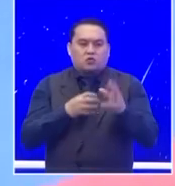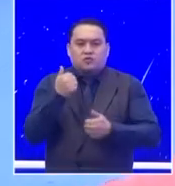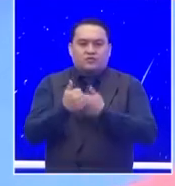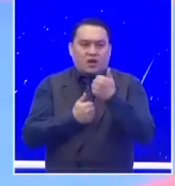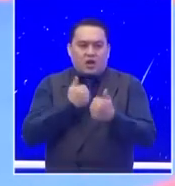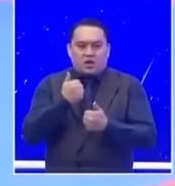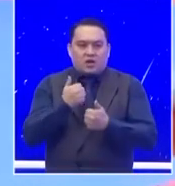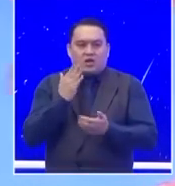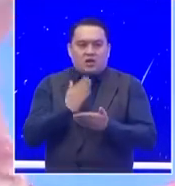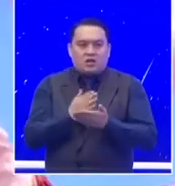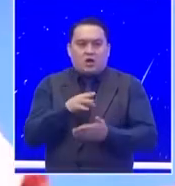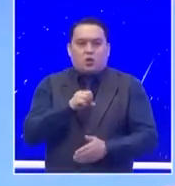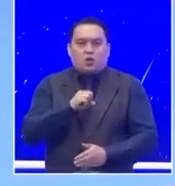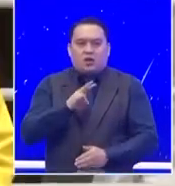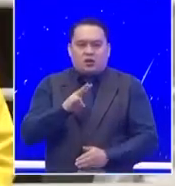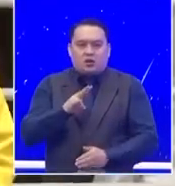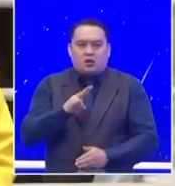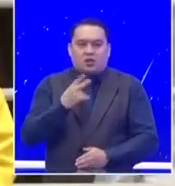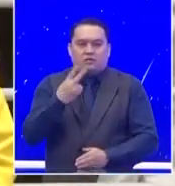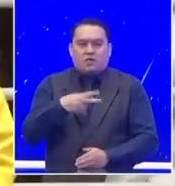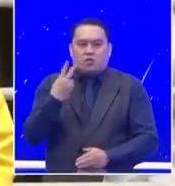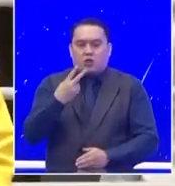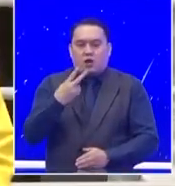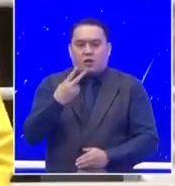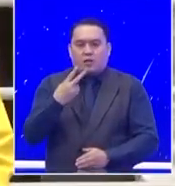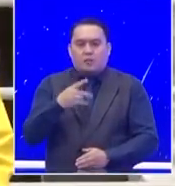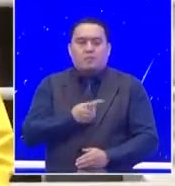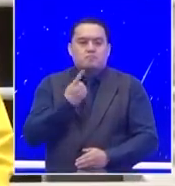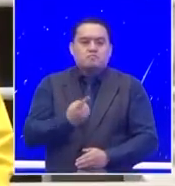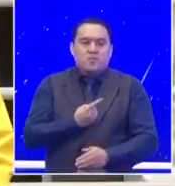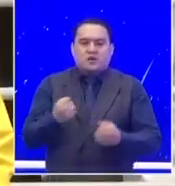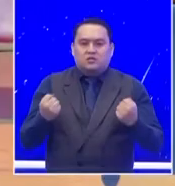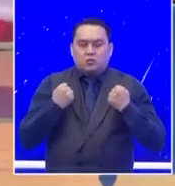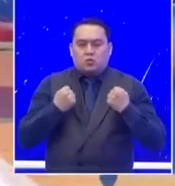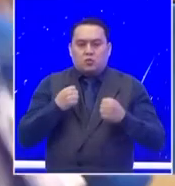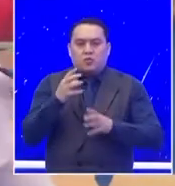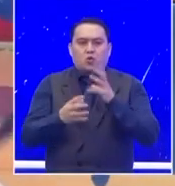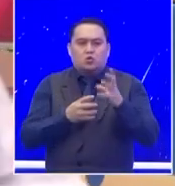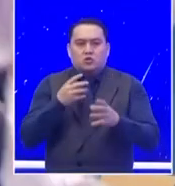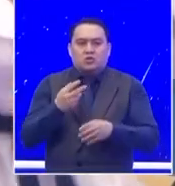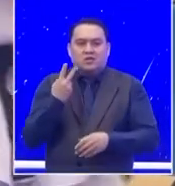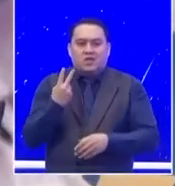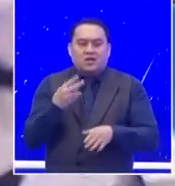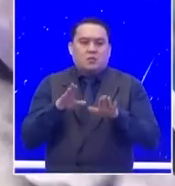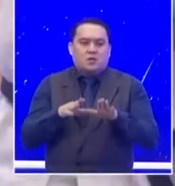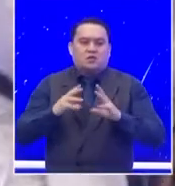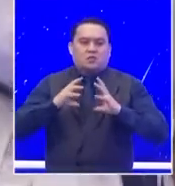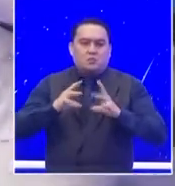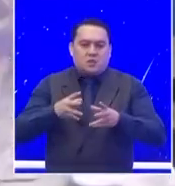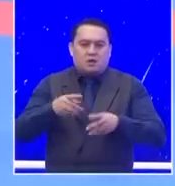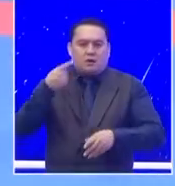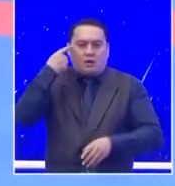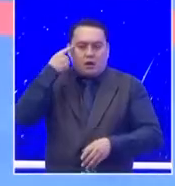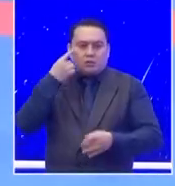стартов. Среди них Даулет Даулетхан, 22-летний спортсмен, признан мастером спорта международного класса. Серебряный призер первенства мира, чемпион Азии